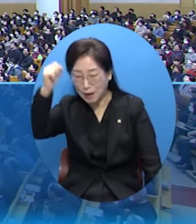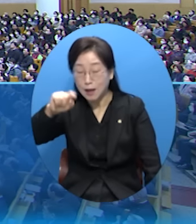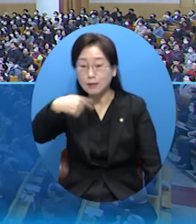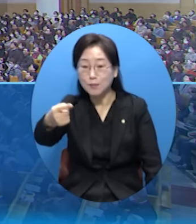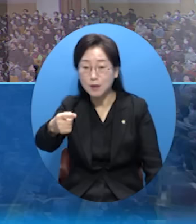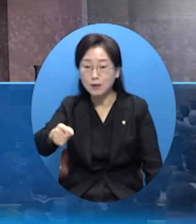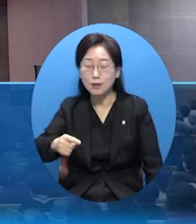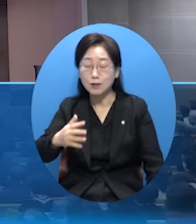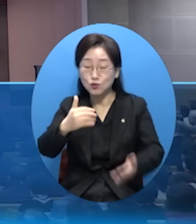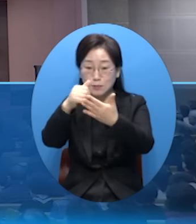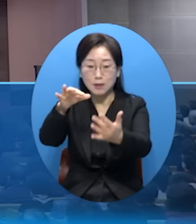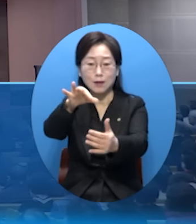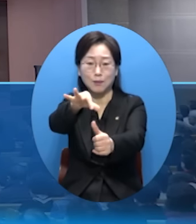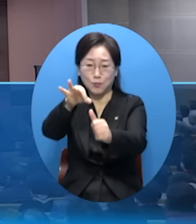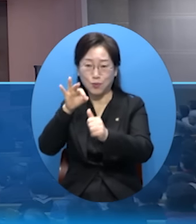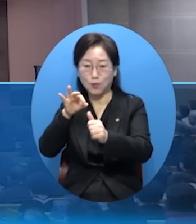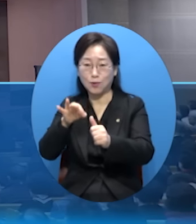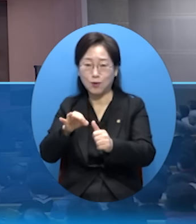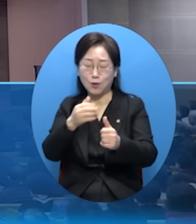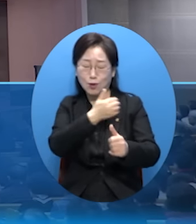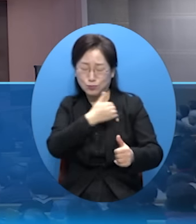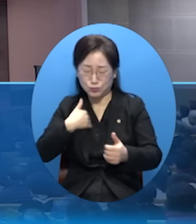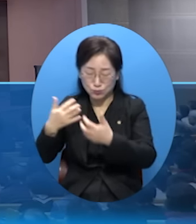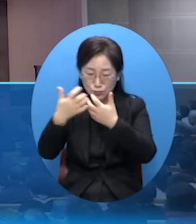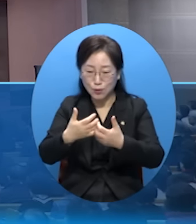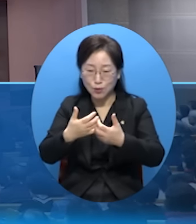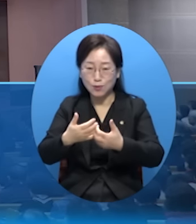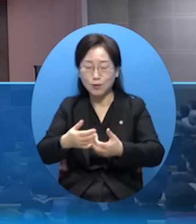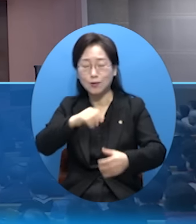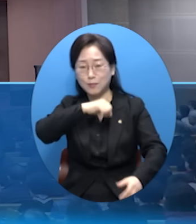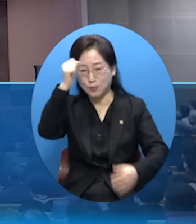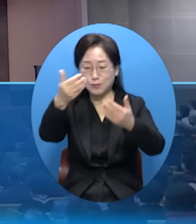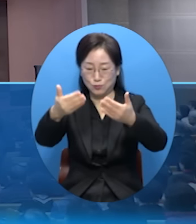우리를 끌어내사 풍부한 곳에 들이셨나이다.